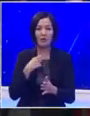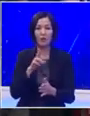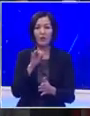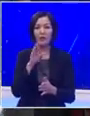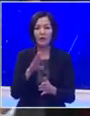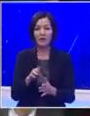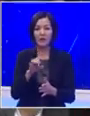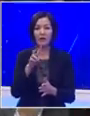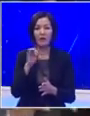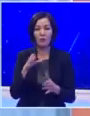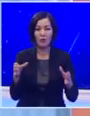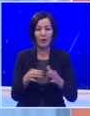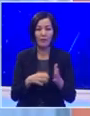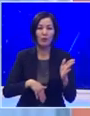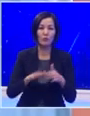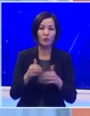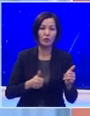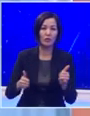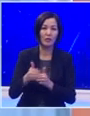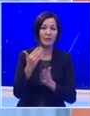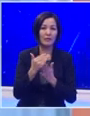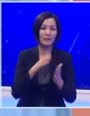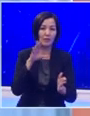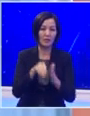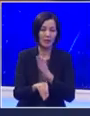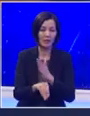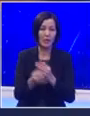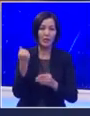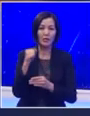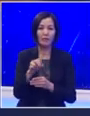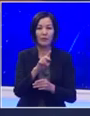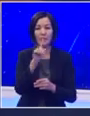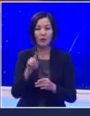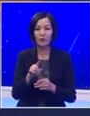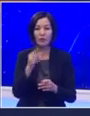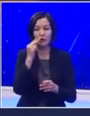Қарасай, Алакөл аудандарының спортшылары үздіктер тізімін құрады. Жеңімпаздар мен жүлдегерлер наурыз айында